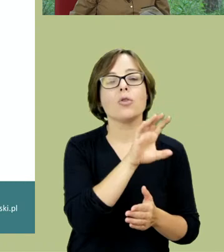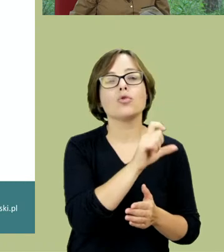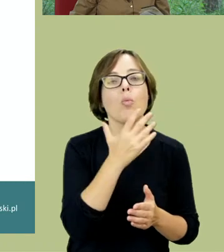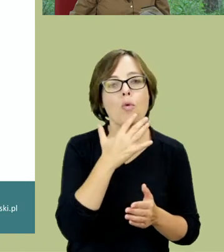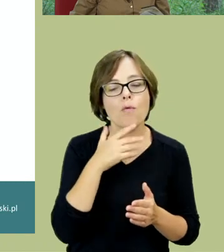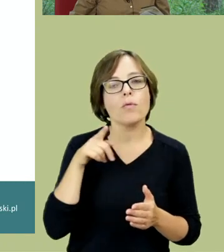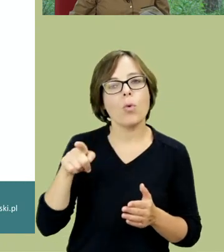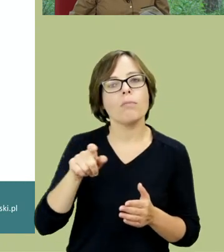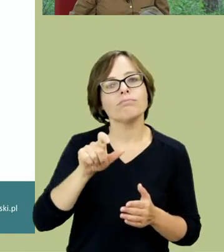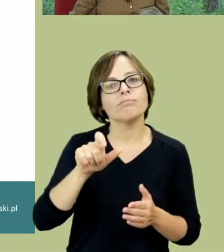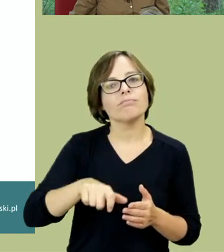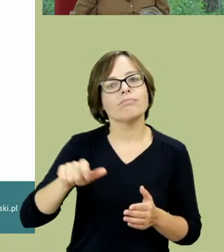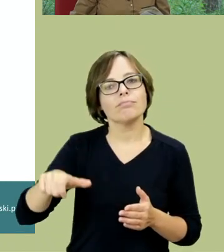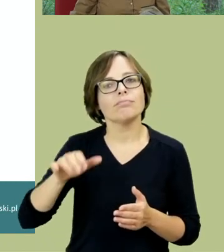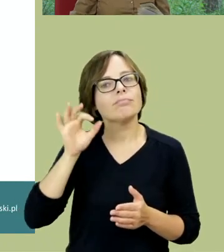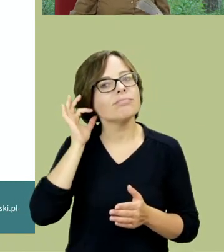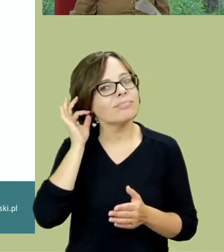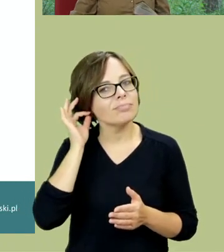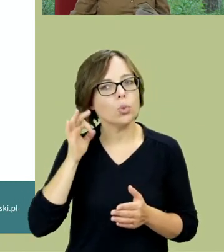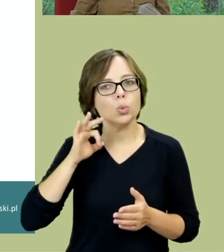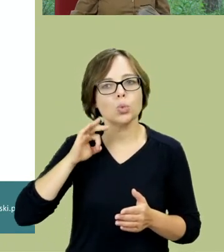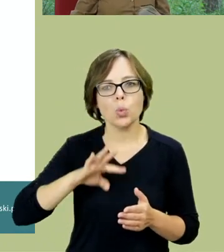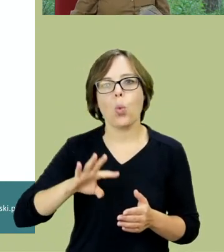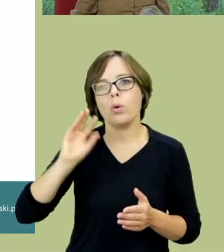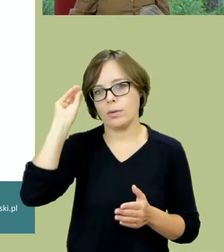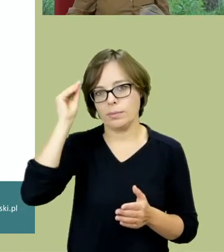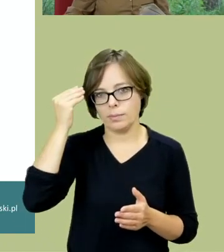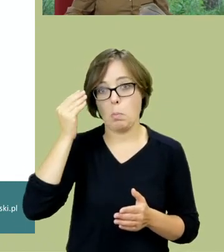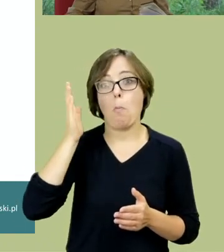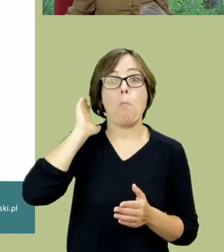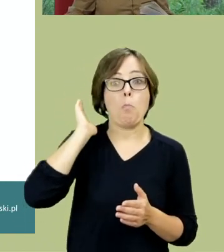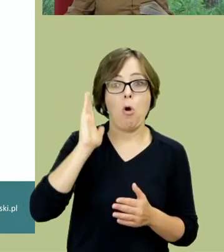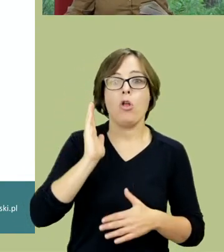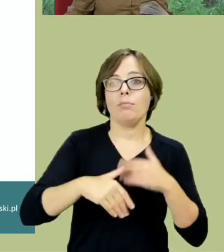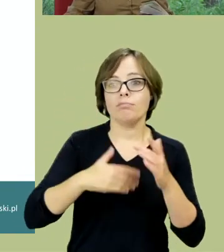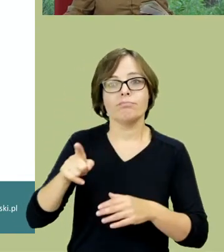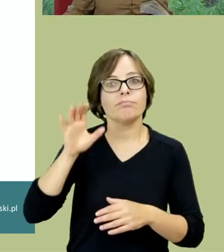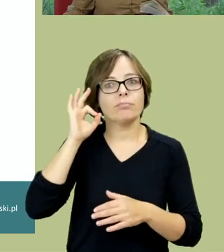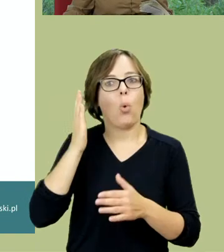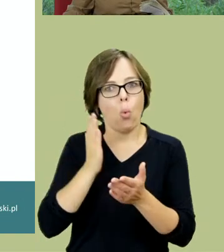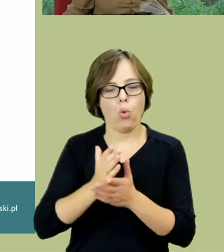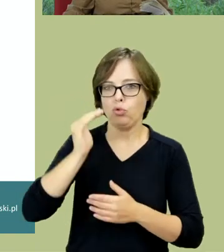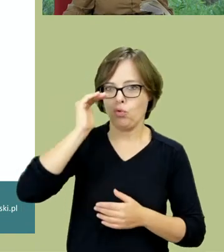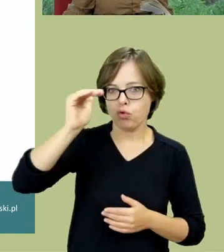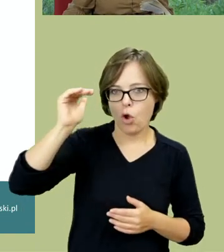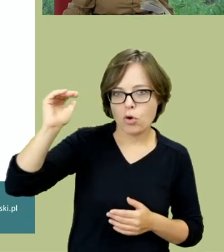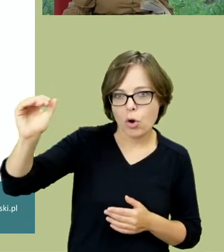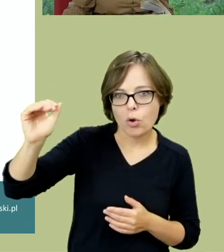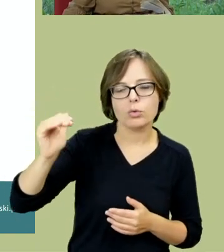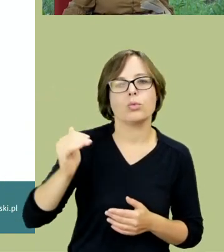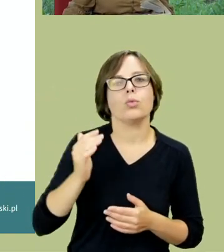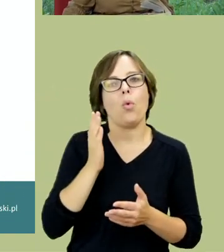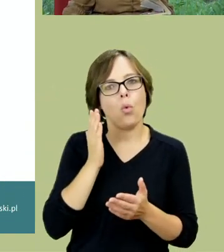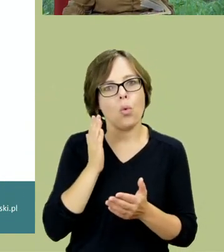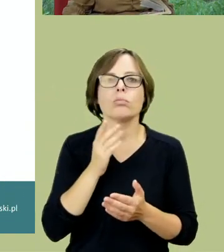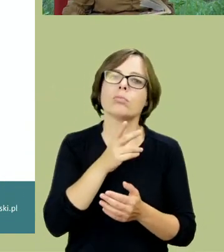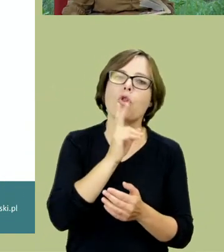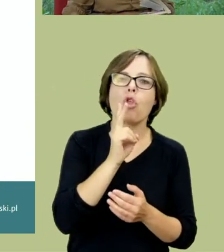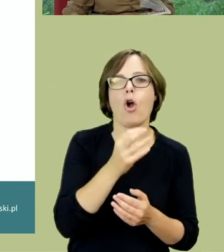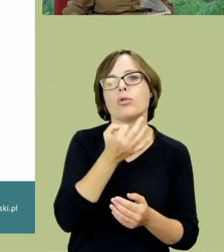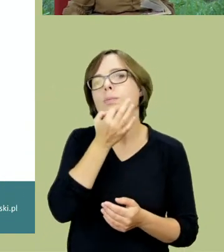pamięć córek, że gdy były one już dorosłymi kobietami i gdy były pytane